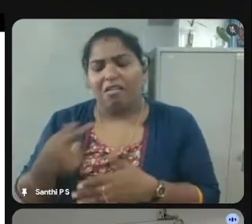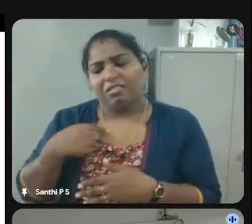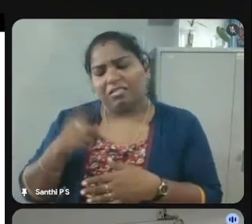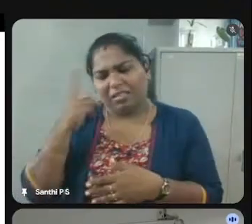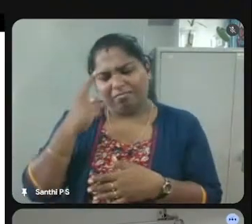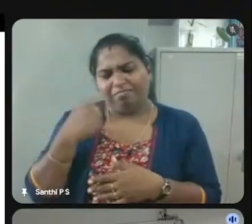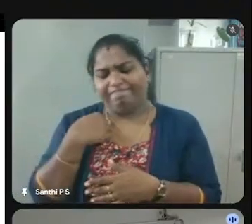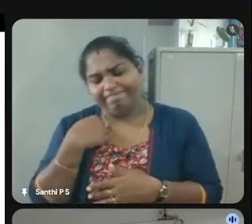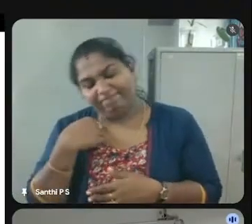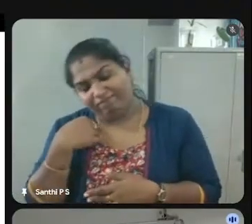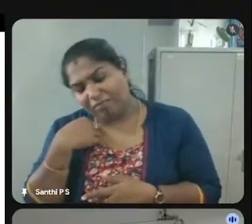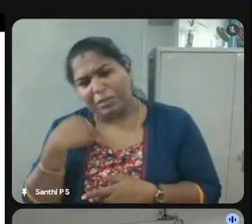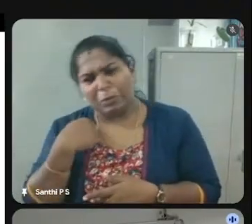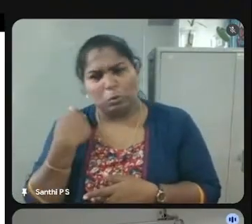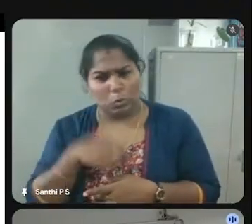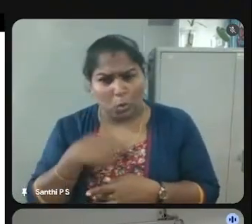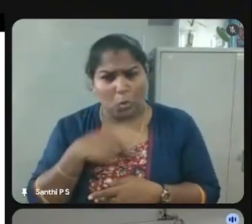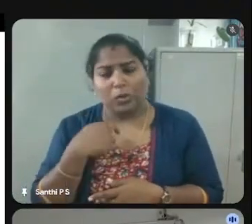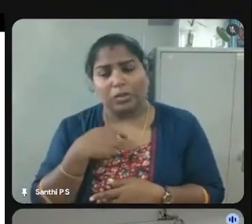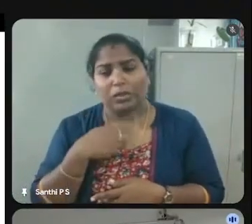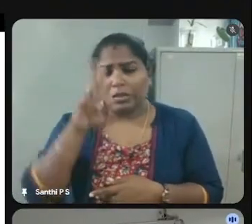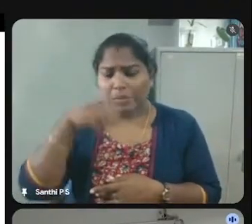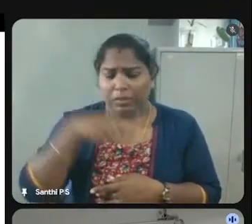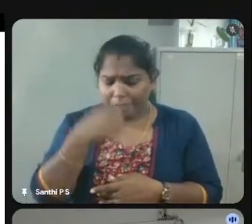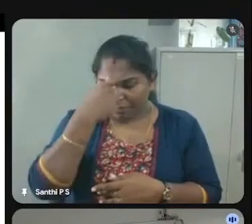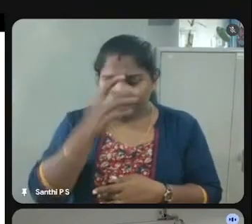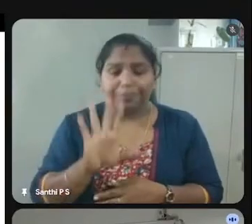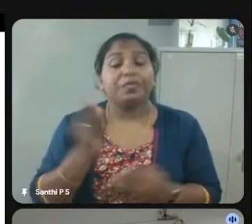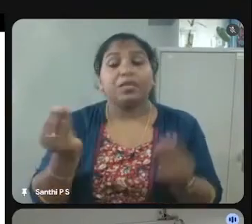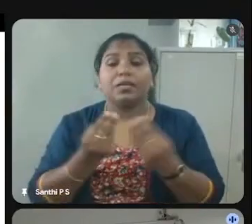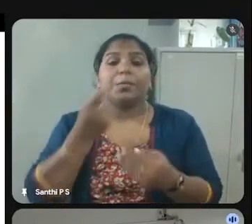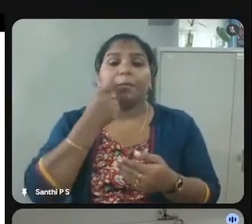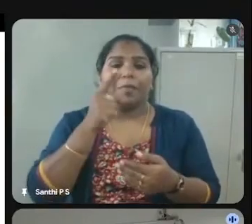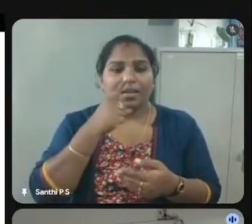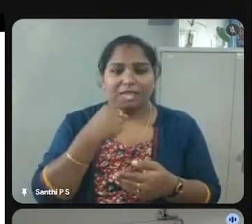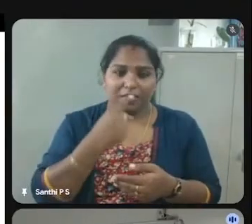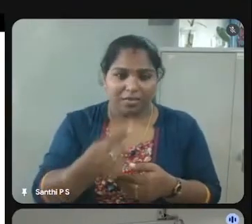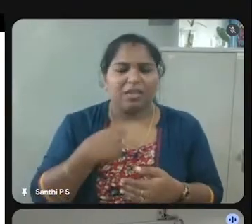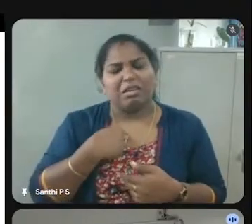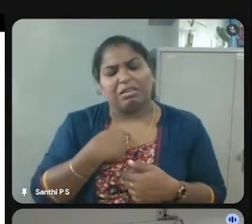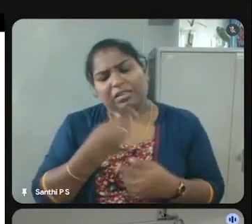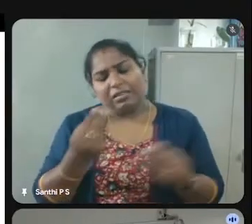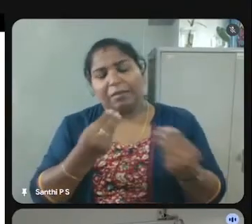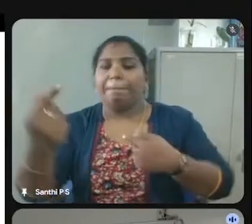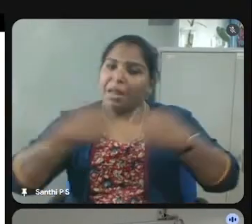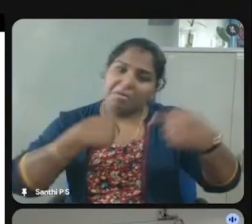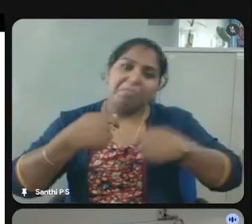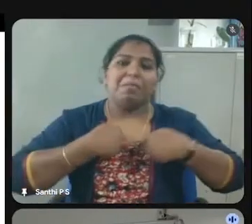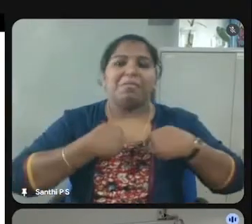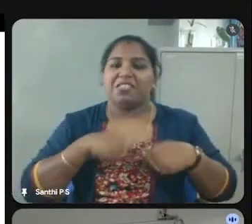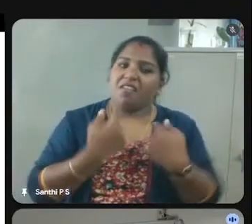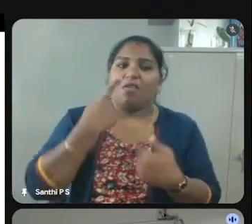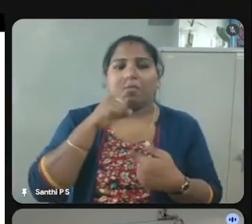പറഞ്ഞു, പല പേരൻസിനെയും നമ്മൾ കാണുമ്പോൾ അവർ ആദ്യം പറയുന്ന ഒരു കാര്യം, സ്വയമേ ബ്ലെയിം ചെയ്യുന്നവരെ നമ്മൾ കാണാറുണ്ട് ചില സമയം.